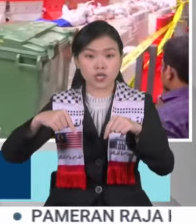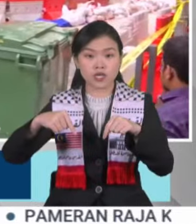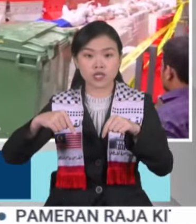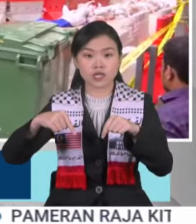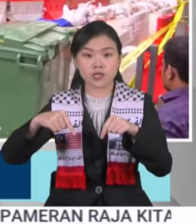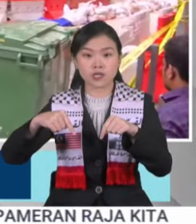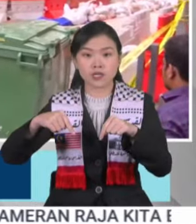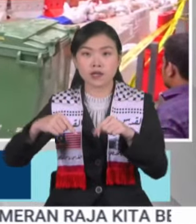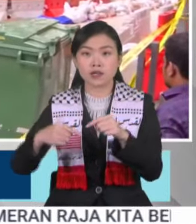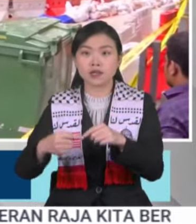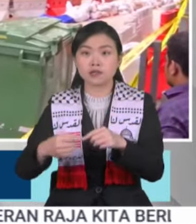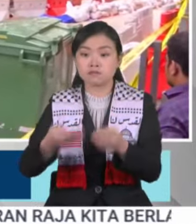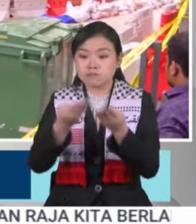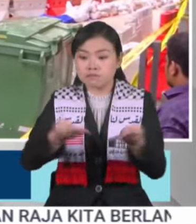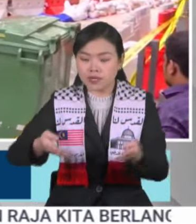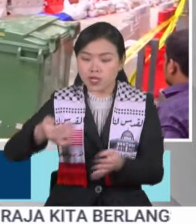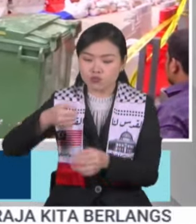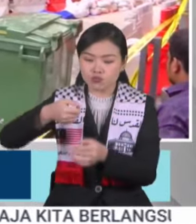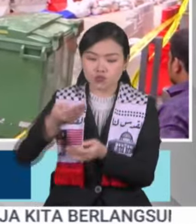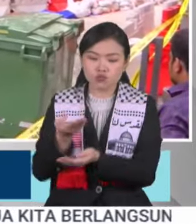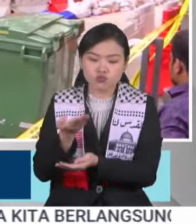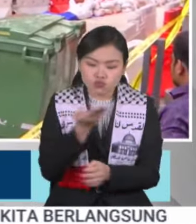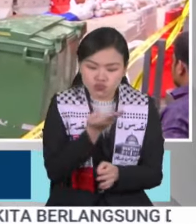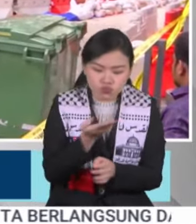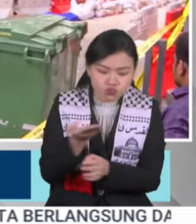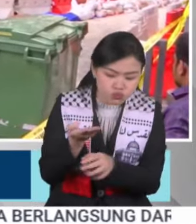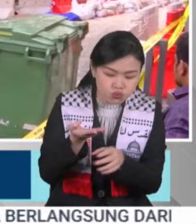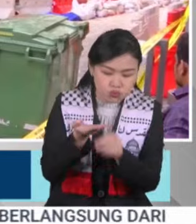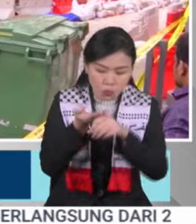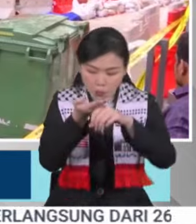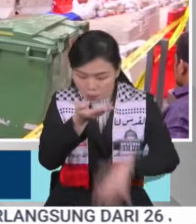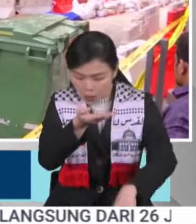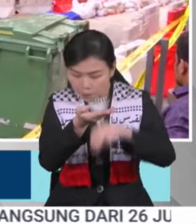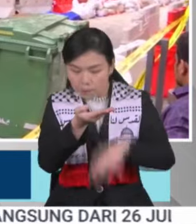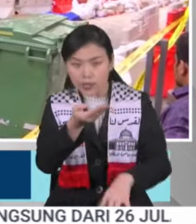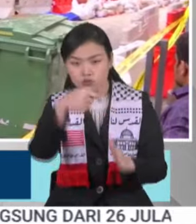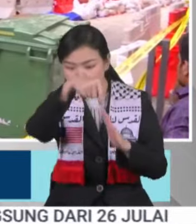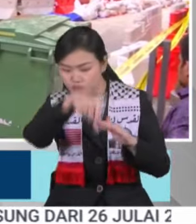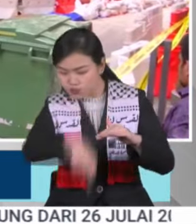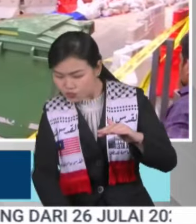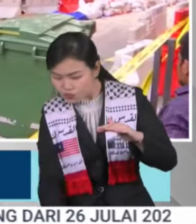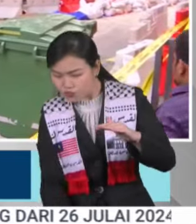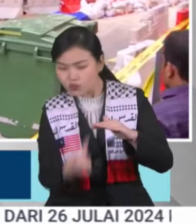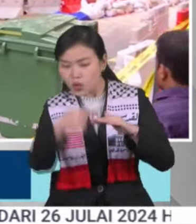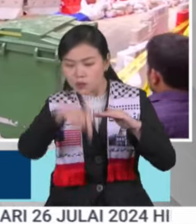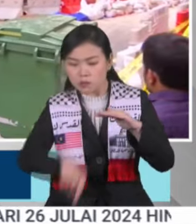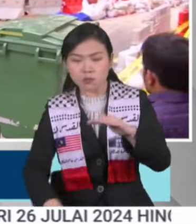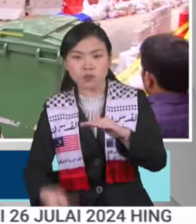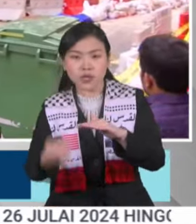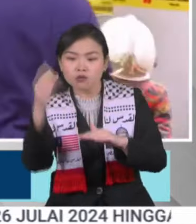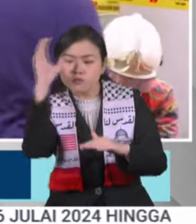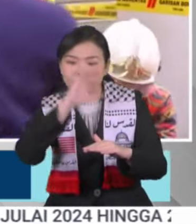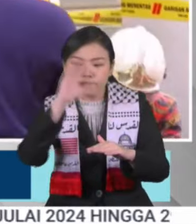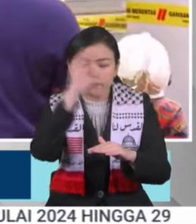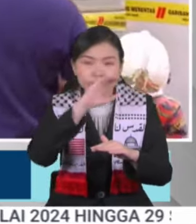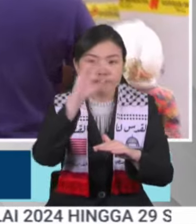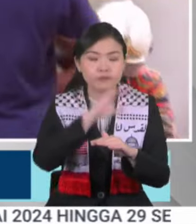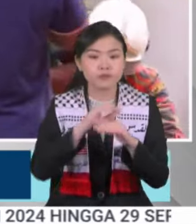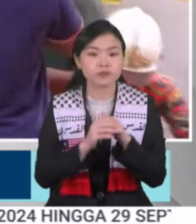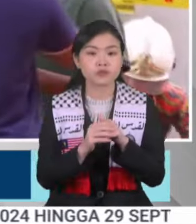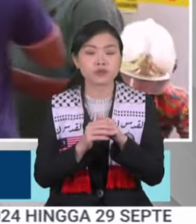pengesan ground penetrating radar ataupun GPR turut digunakan selain kaedah jetting